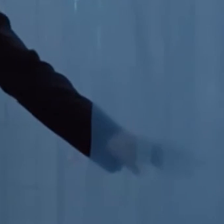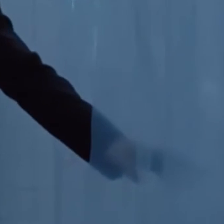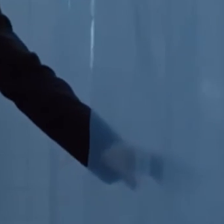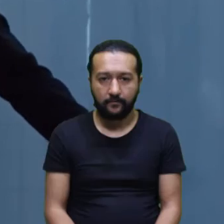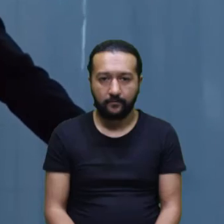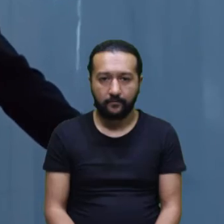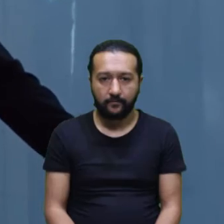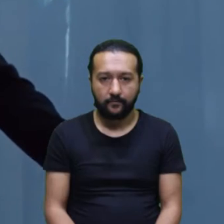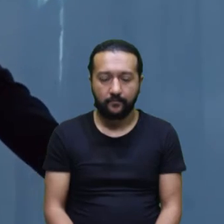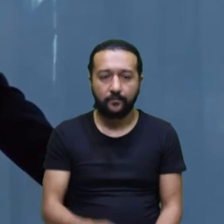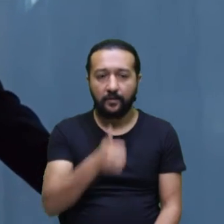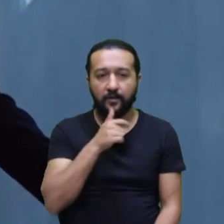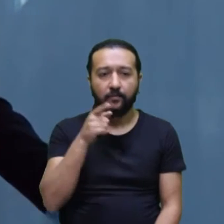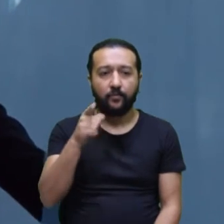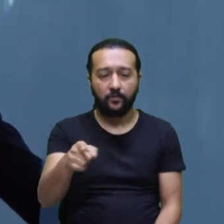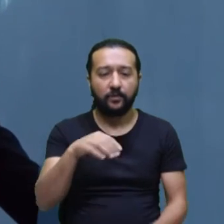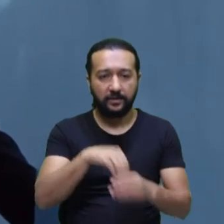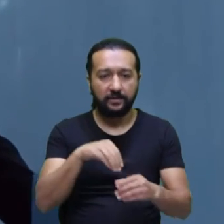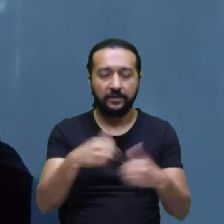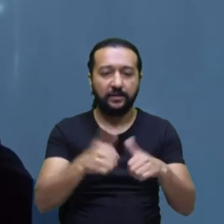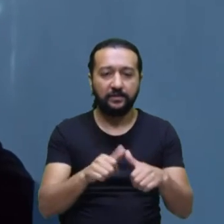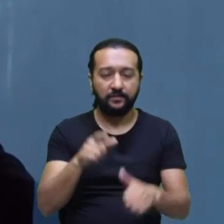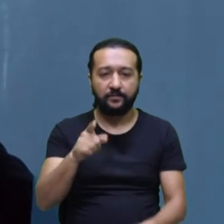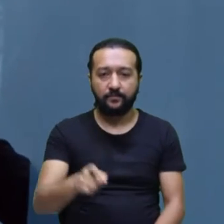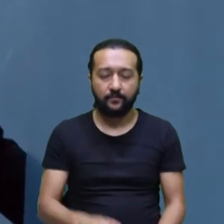döndü. Adam onun beyiydi.